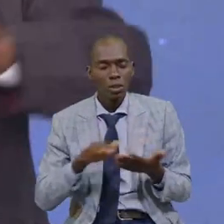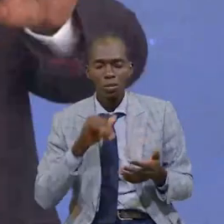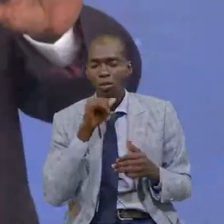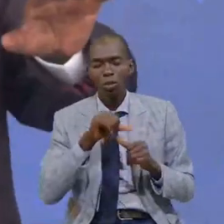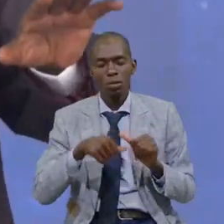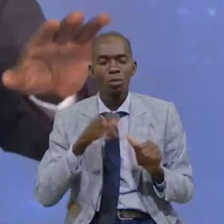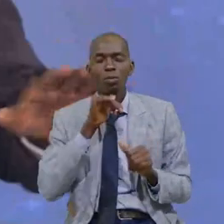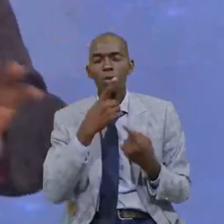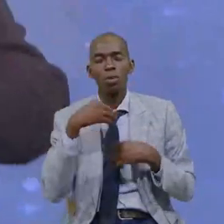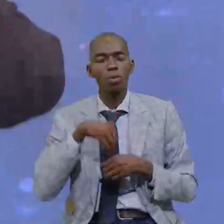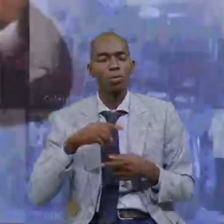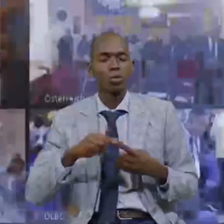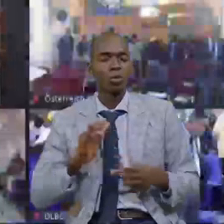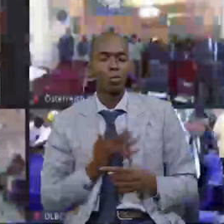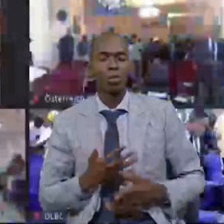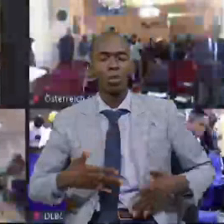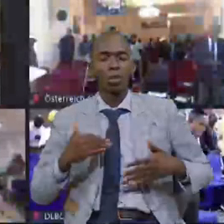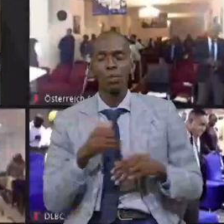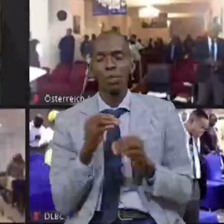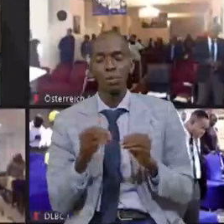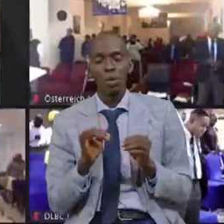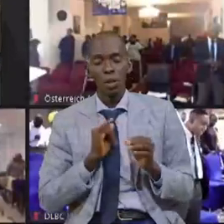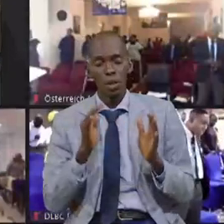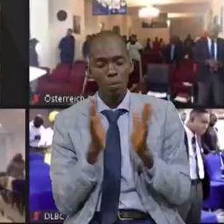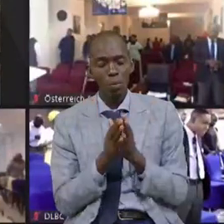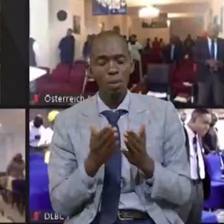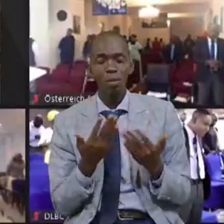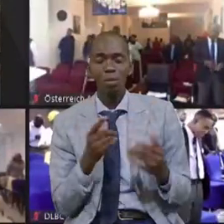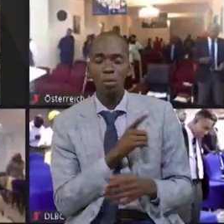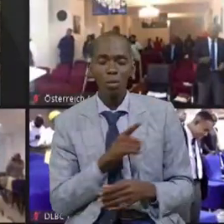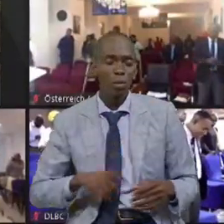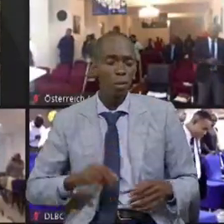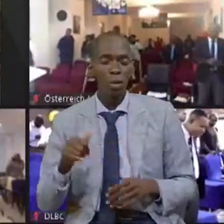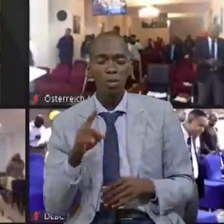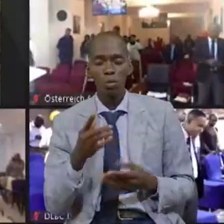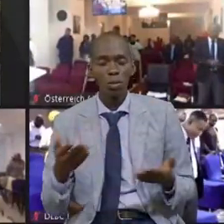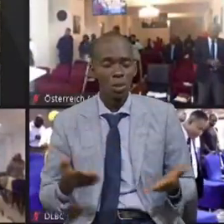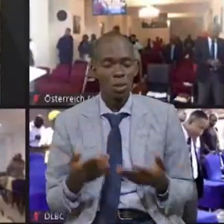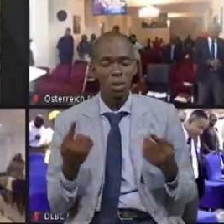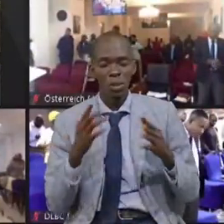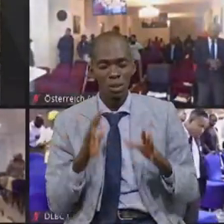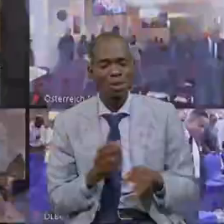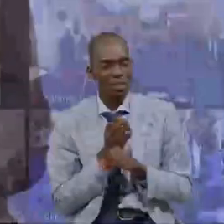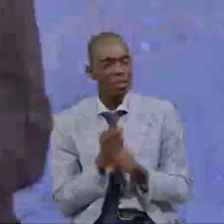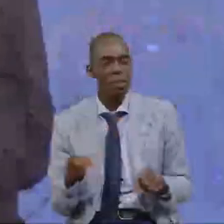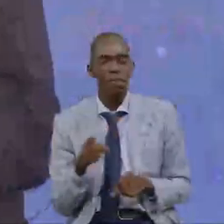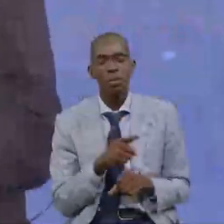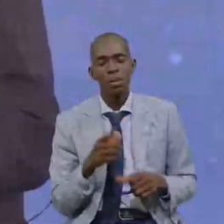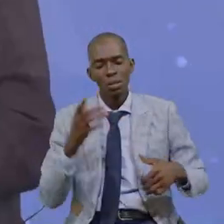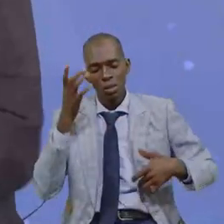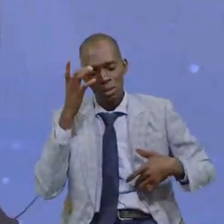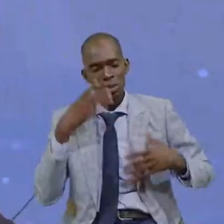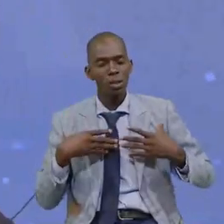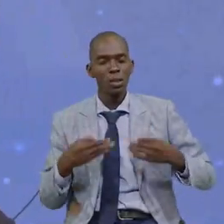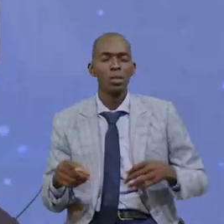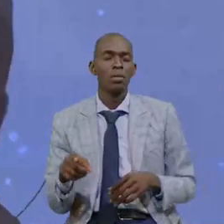pour qu'aucune impureté ne vienne dans nos vies. Je prie, Seigneur, tous ceux qui sont ici, pécheurs, sauve-les,